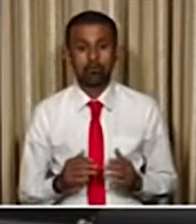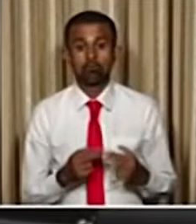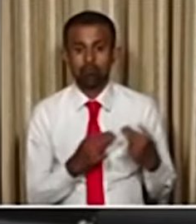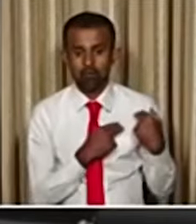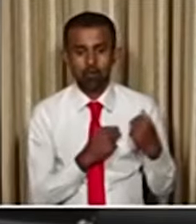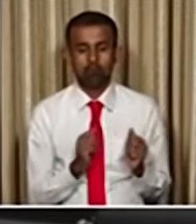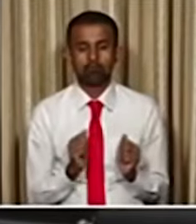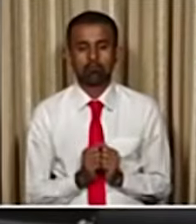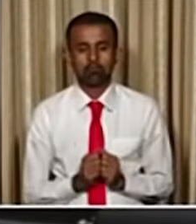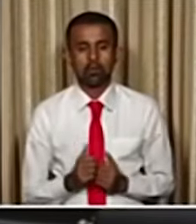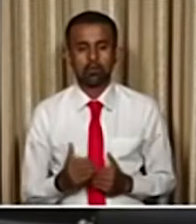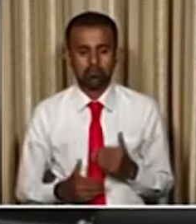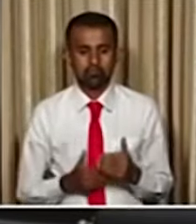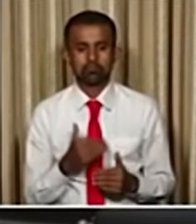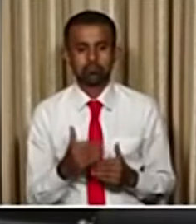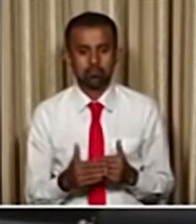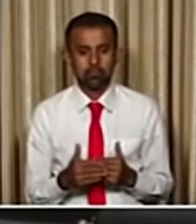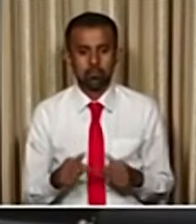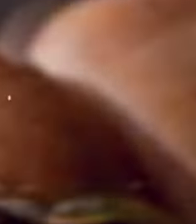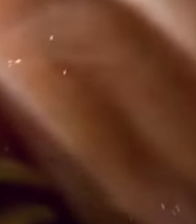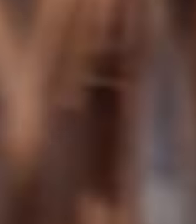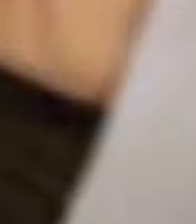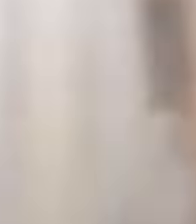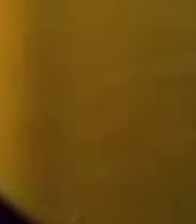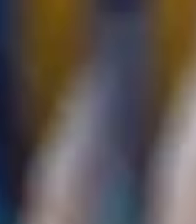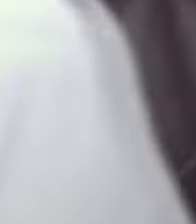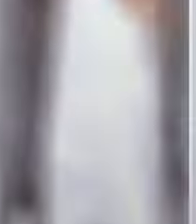වගකීමෙන් මේ කටයුත්ත අපි ඉෂ්ට සිද්ධ කරනවා කියන එක මේ වෙලාවේ මතක් කරනවා.